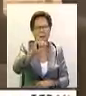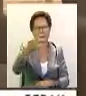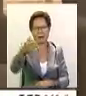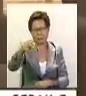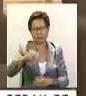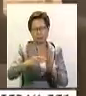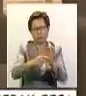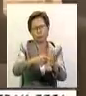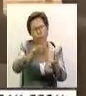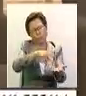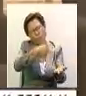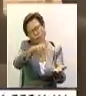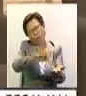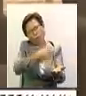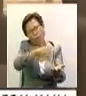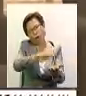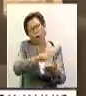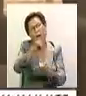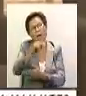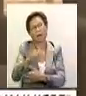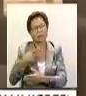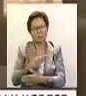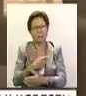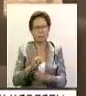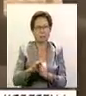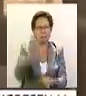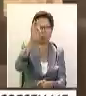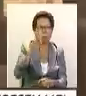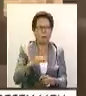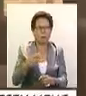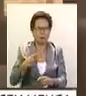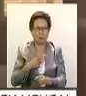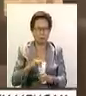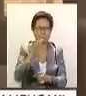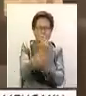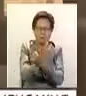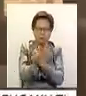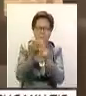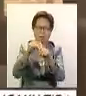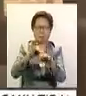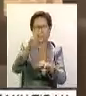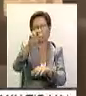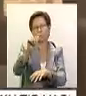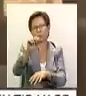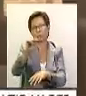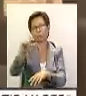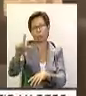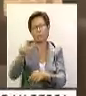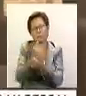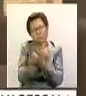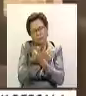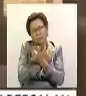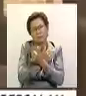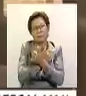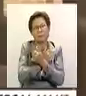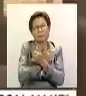konsert nasyid ni, supaya benda ni kita mengimarahkan supaya kecintaan kita kepada Rasul tu bukan saja